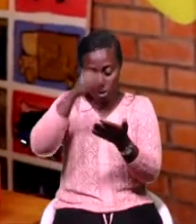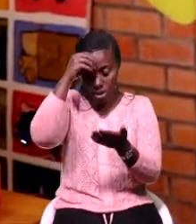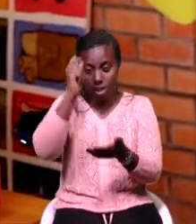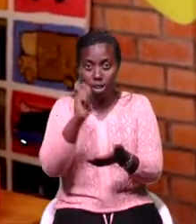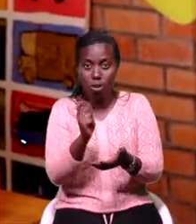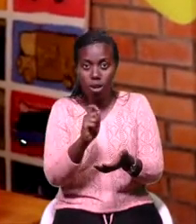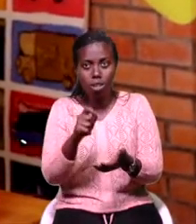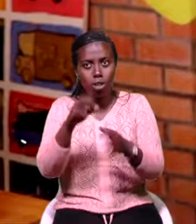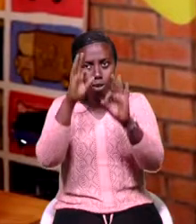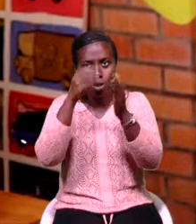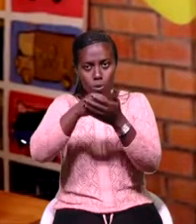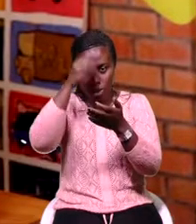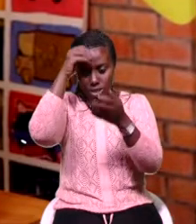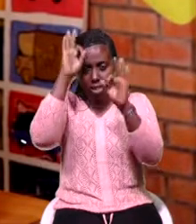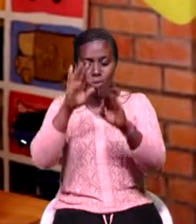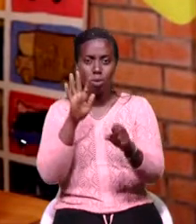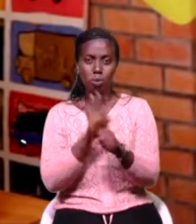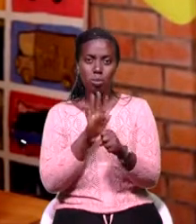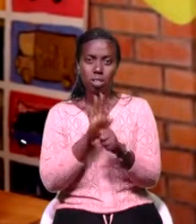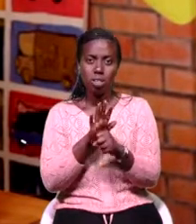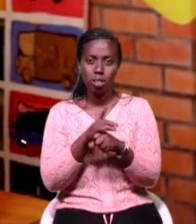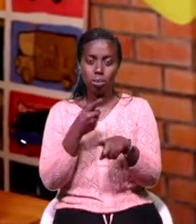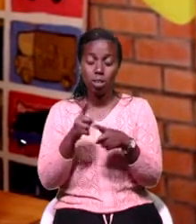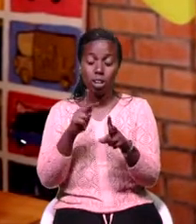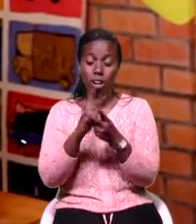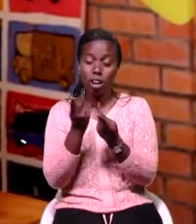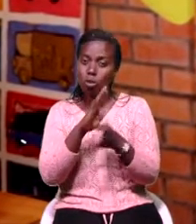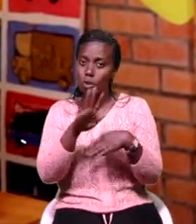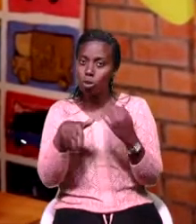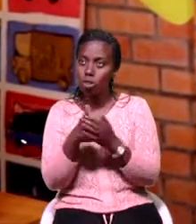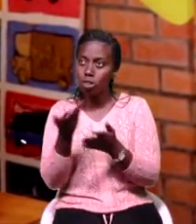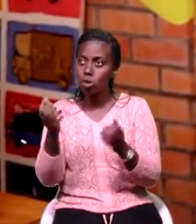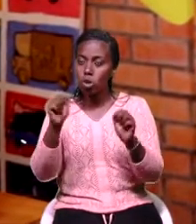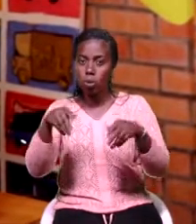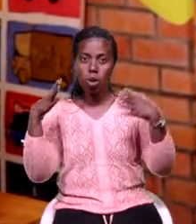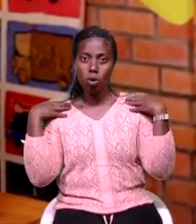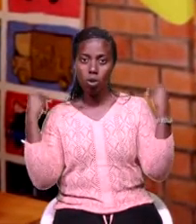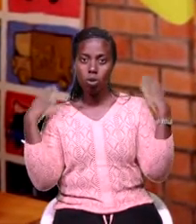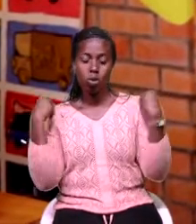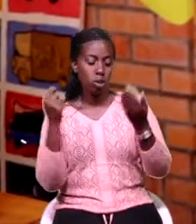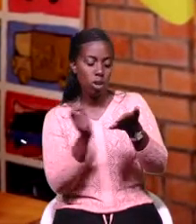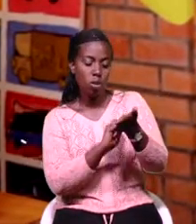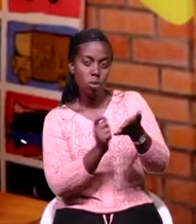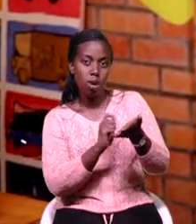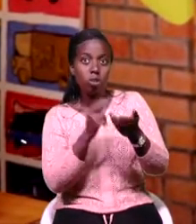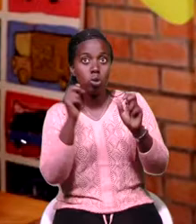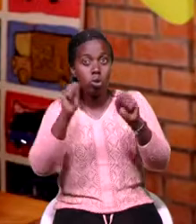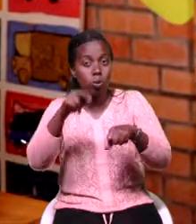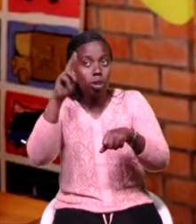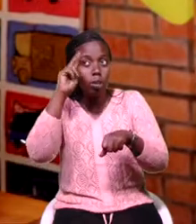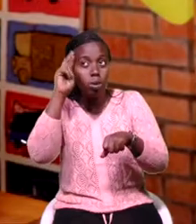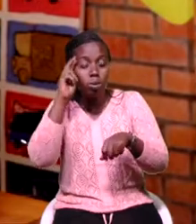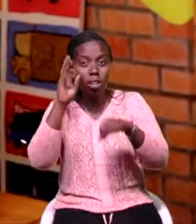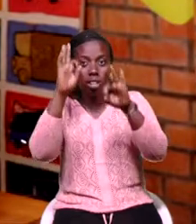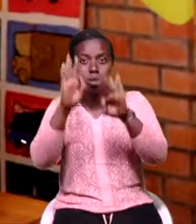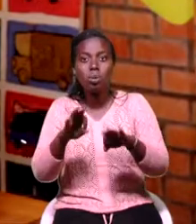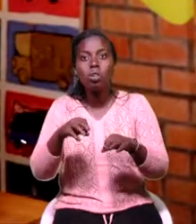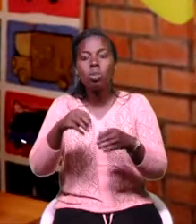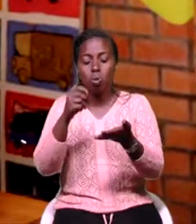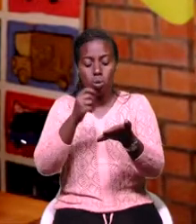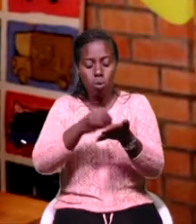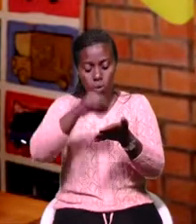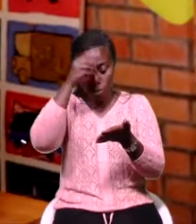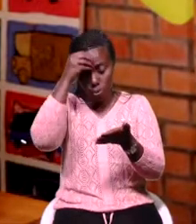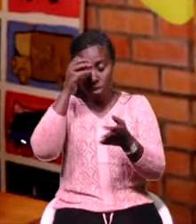ikindi twize ibintu byinshi cyane bitandukanye aho uriho hose ushobora kwitoza kwandika ushobora no kwibuka ibyo wize aho waba